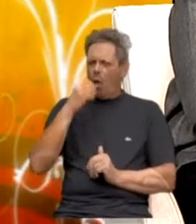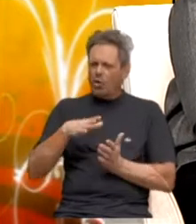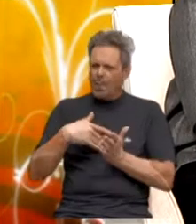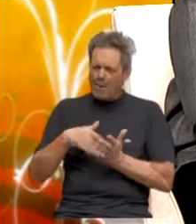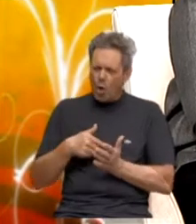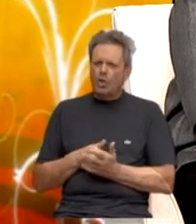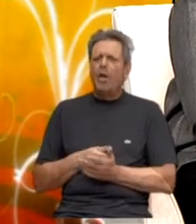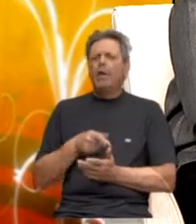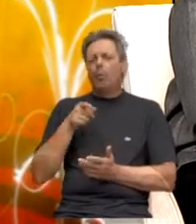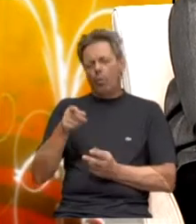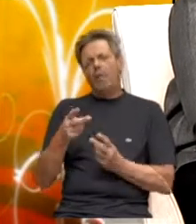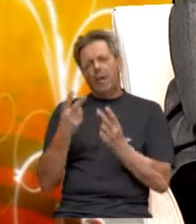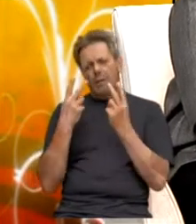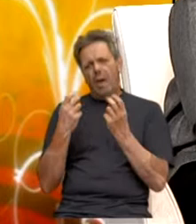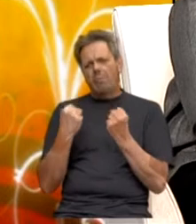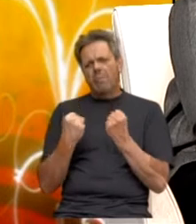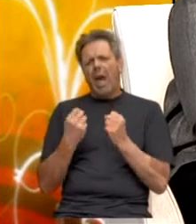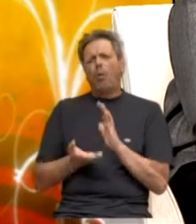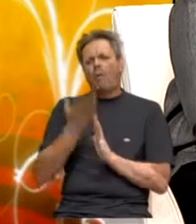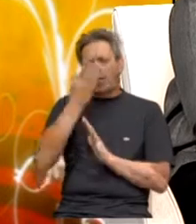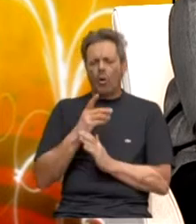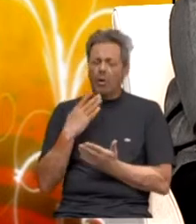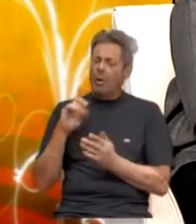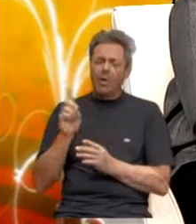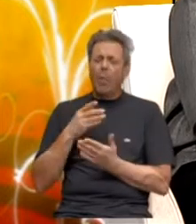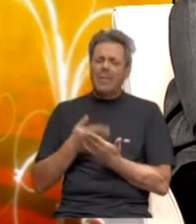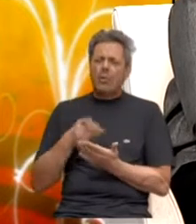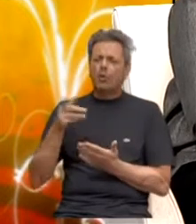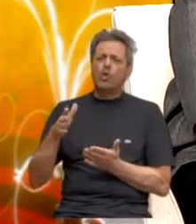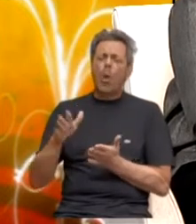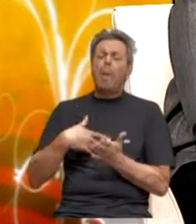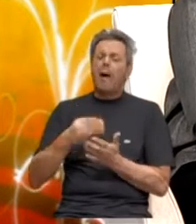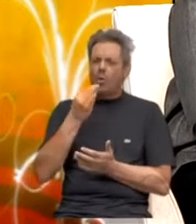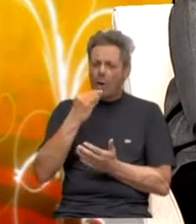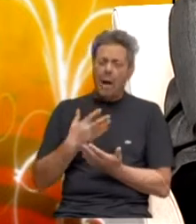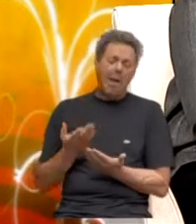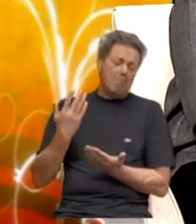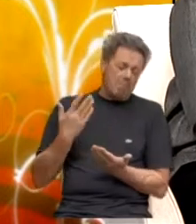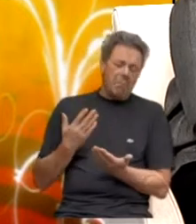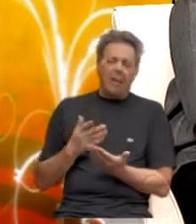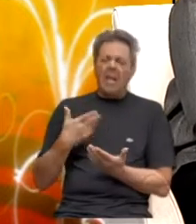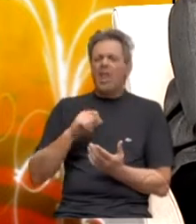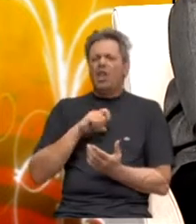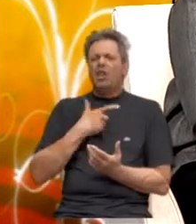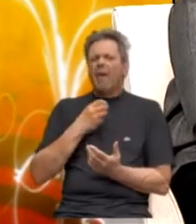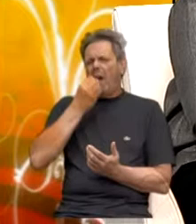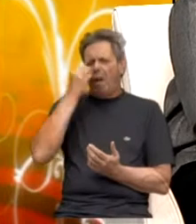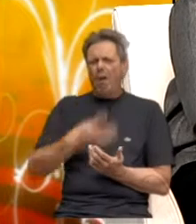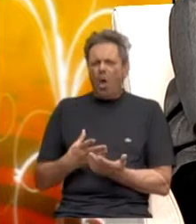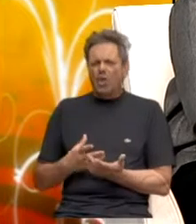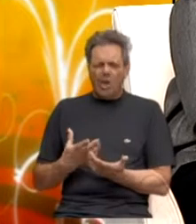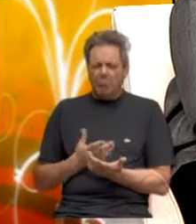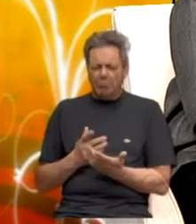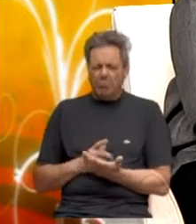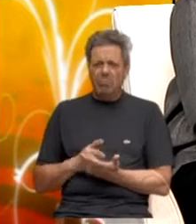loš kolesterol, uvijek visok. I to ne zato što se oni jako masno hrane ili žive lošim stilom života, već zbog